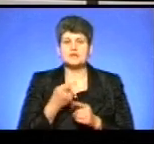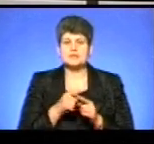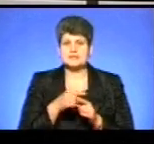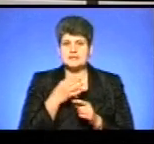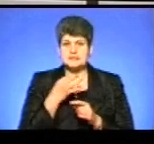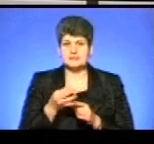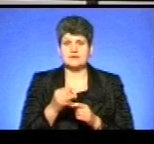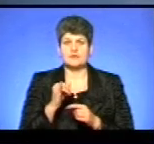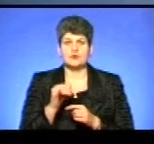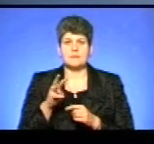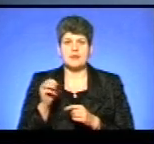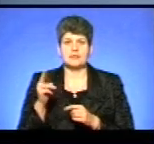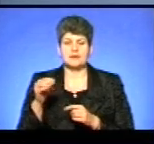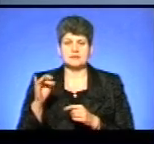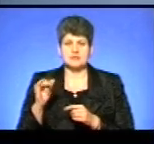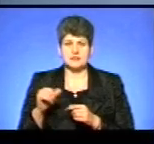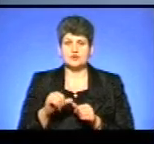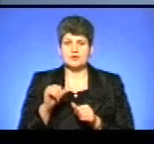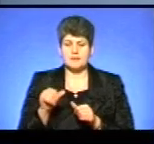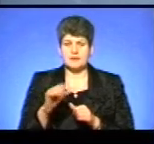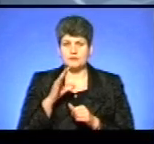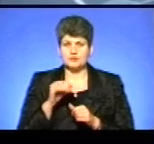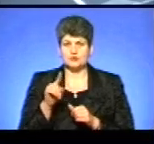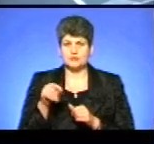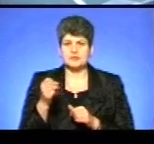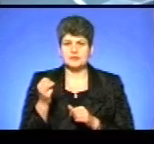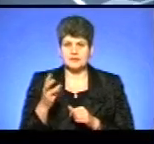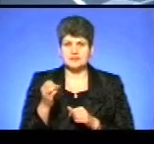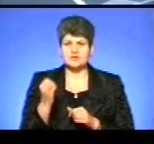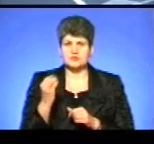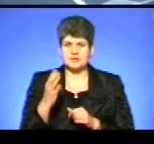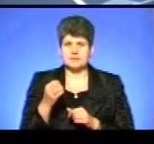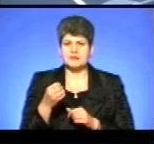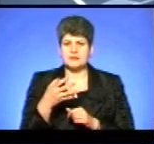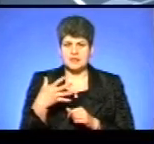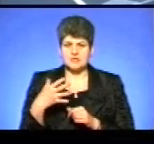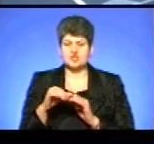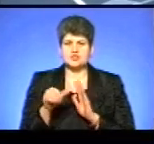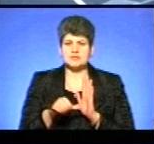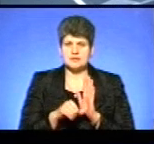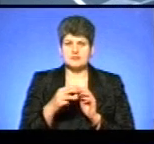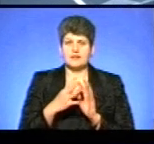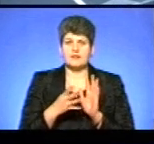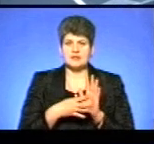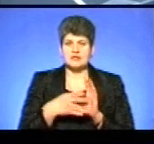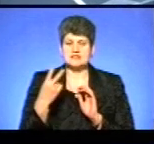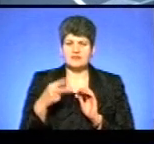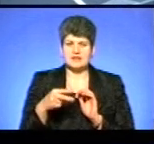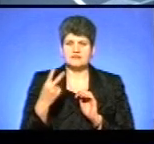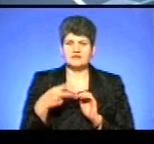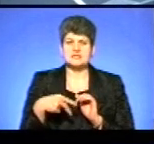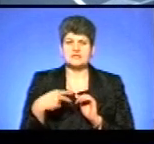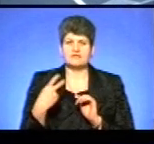міськради Ігор Мединський. Зокрема, на маршрутах номер 13, 14, 15, 16, 19, 20,